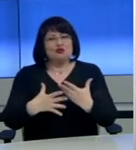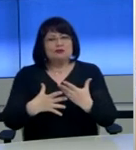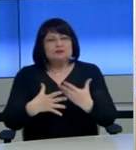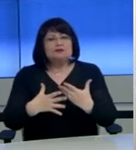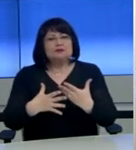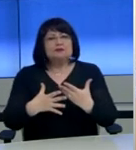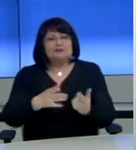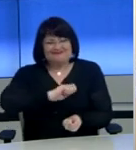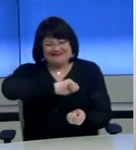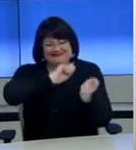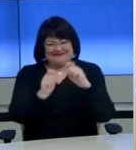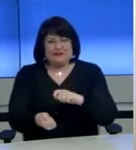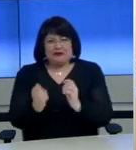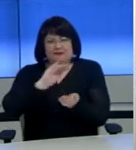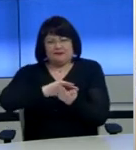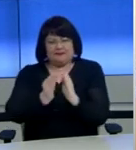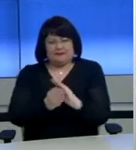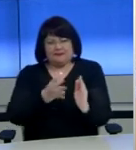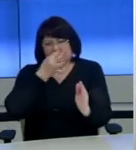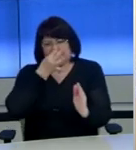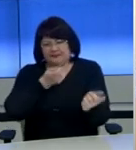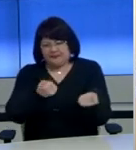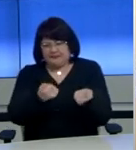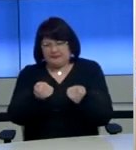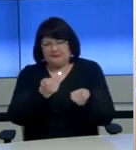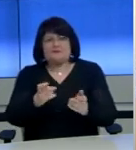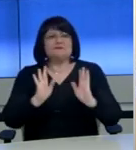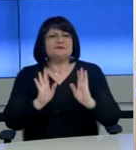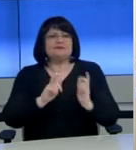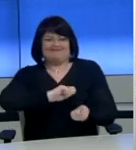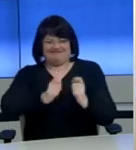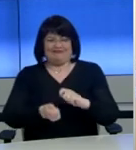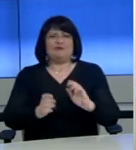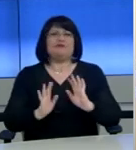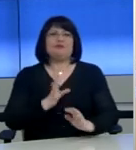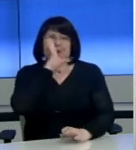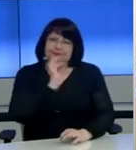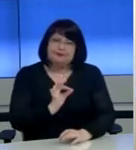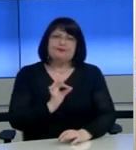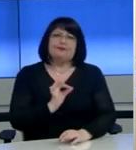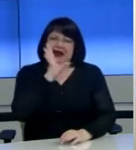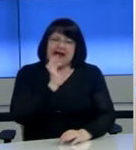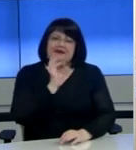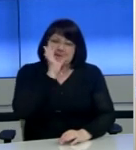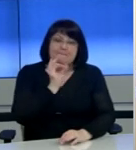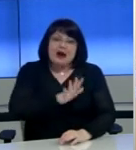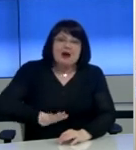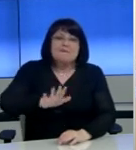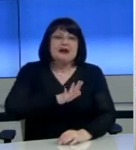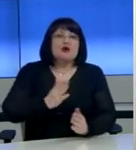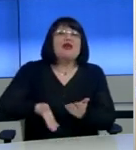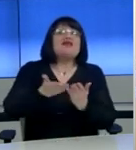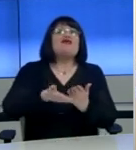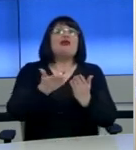σε υποτίθεται σκευωρία. Και επειδή όταν η πραγματικότητα και η αλήθεια δεν σας